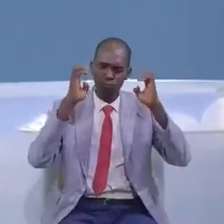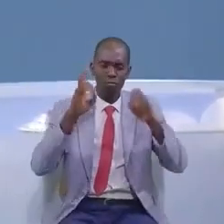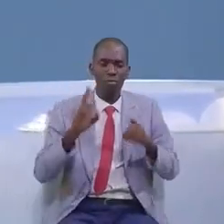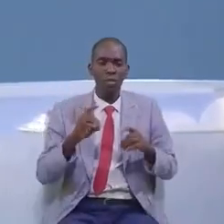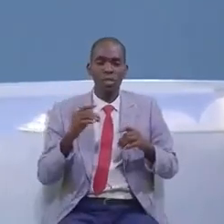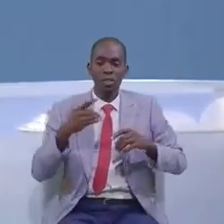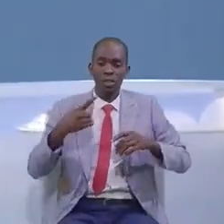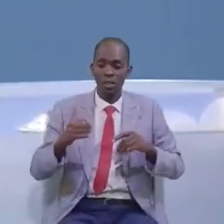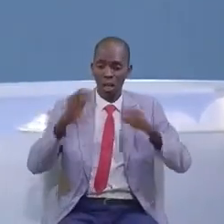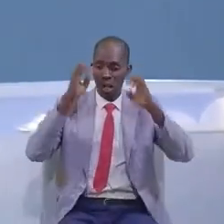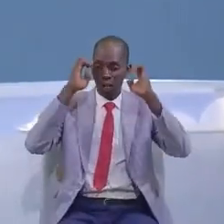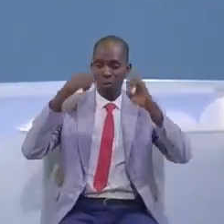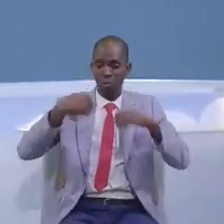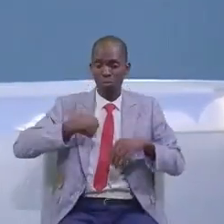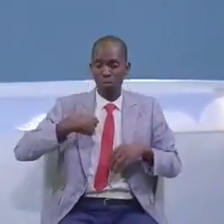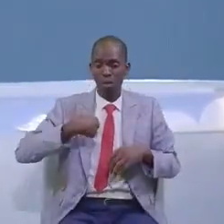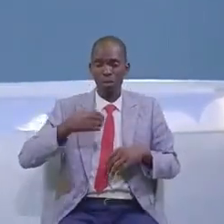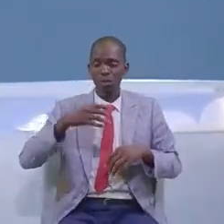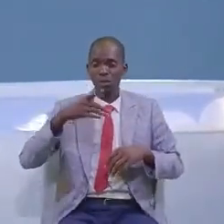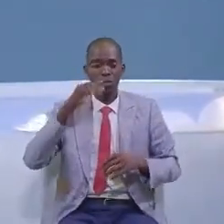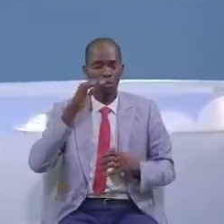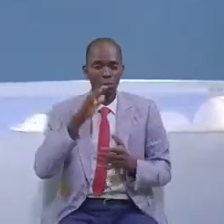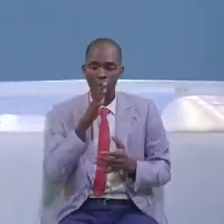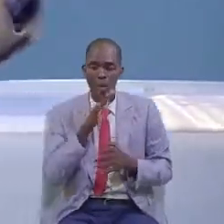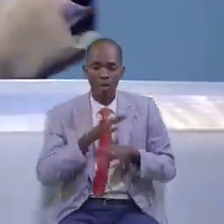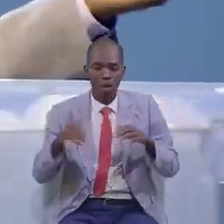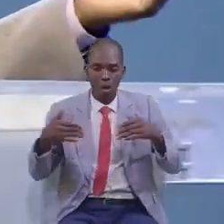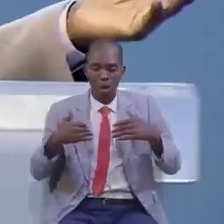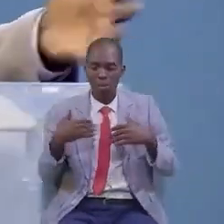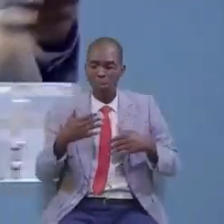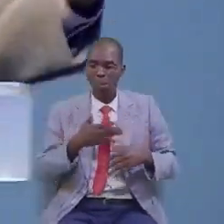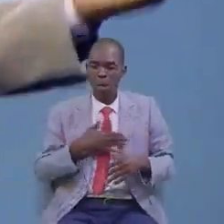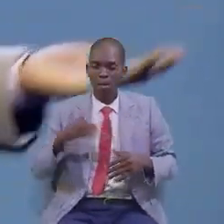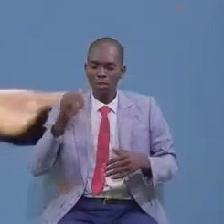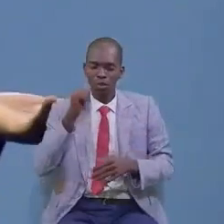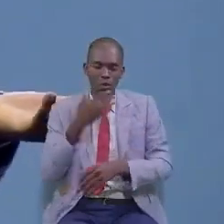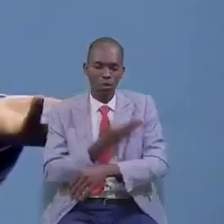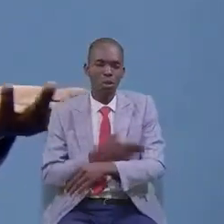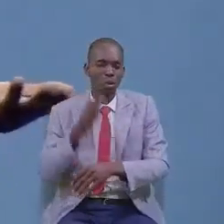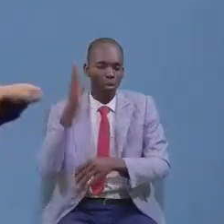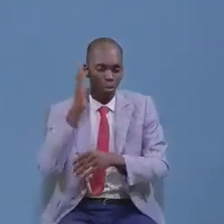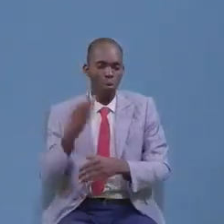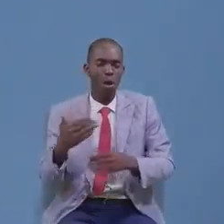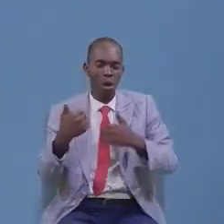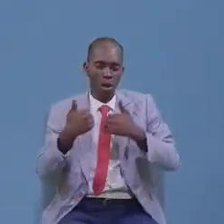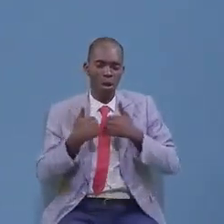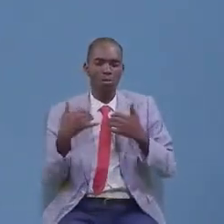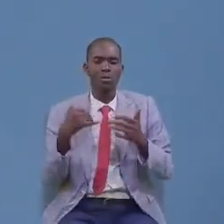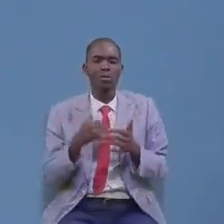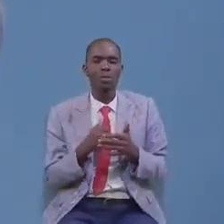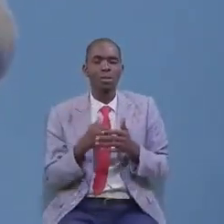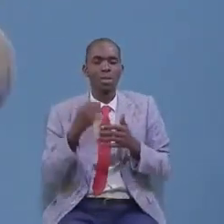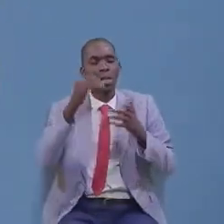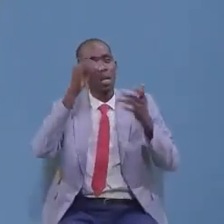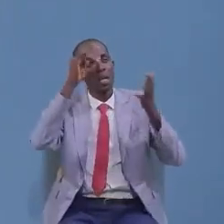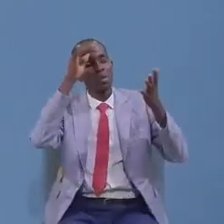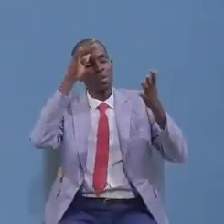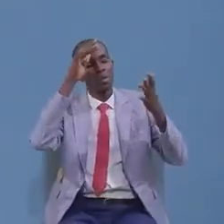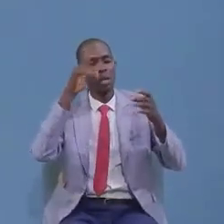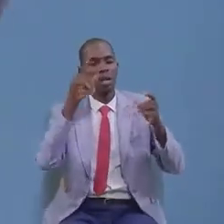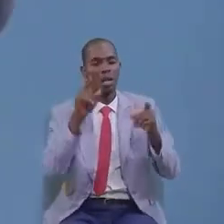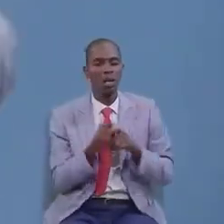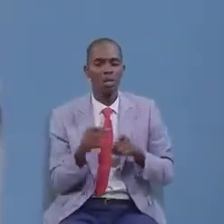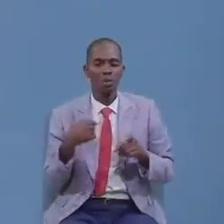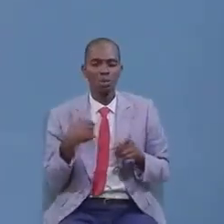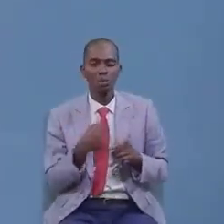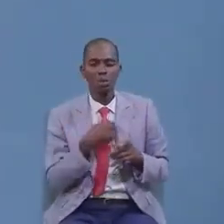daughter will have. నాకు లేని చదువు నా కుమార్తెకి నేను ఇప్పించాలి. Expectation. తల్లికి ఎదురు చూపులు ఉంటాయి. And as we land, as